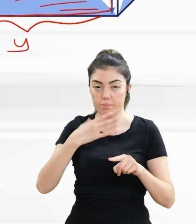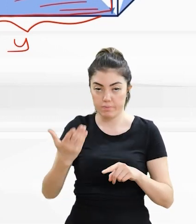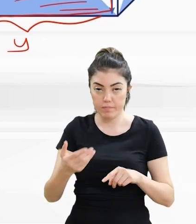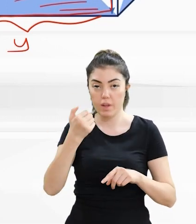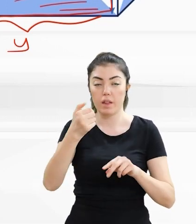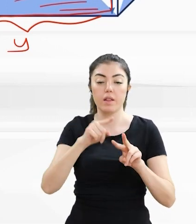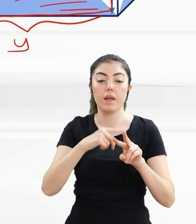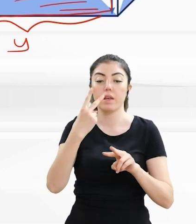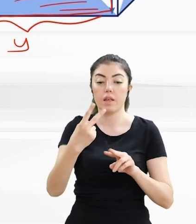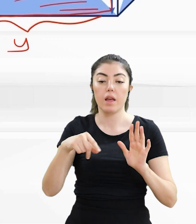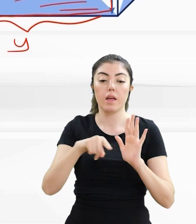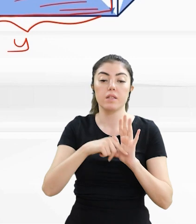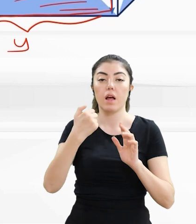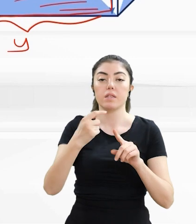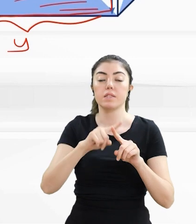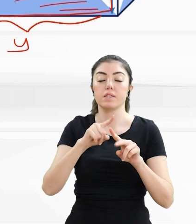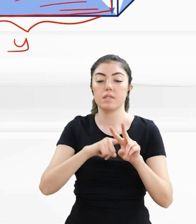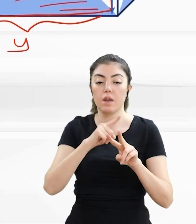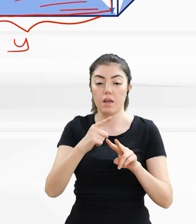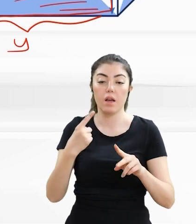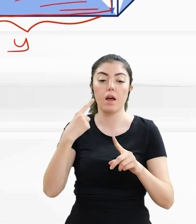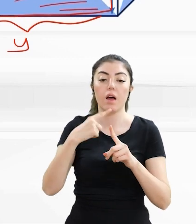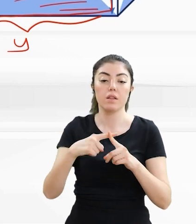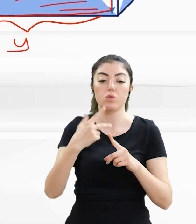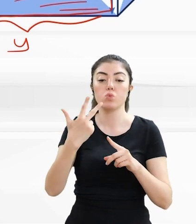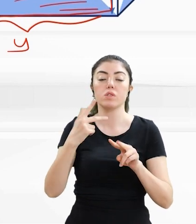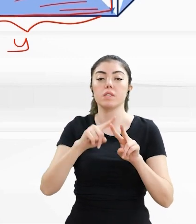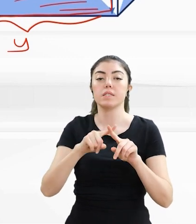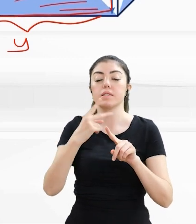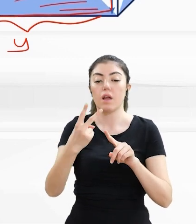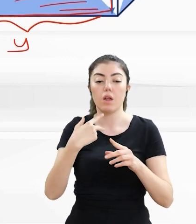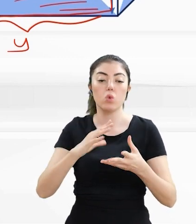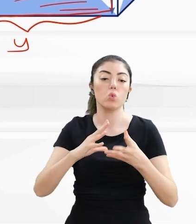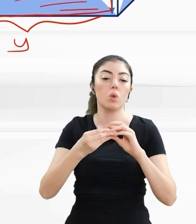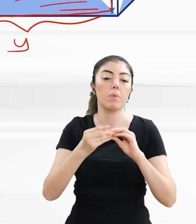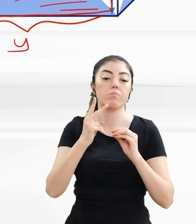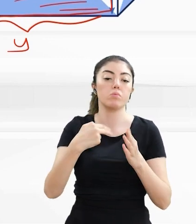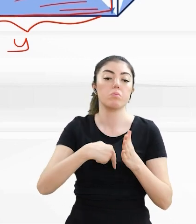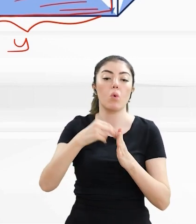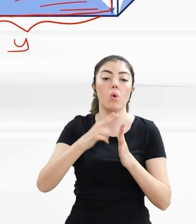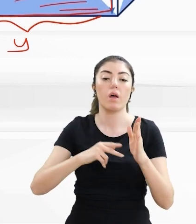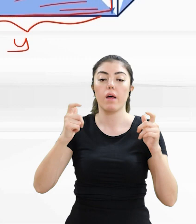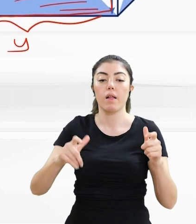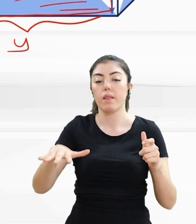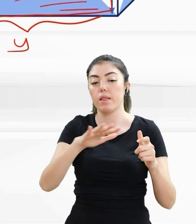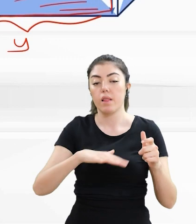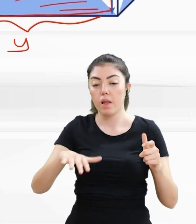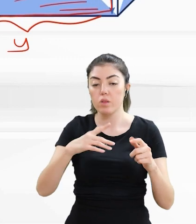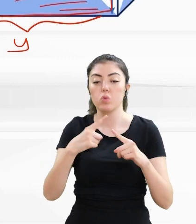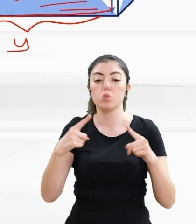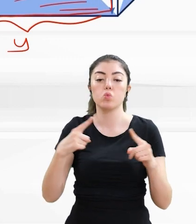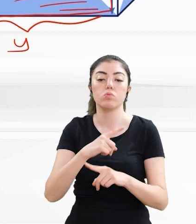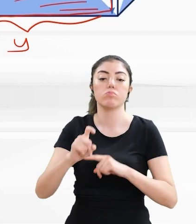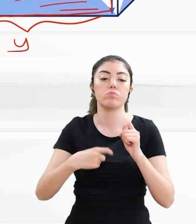6'yı karı -6 eksi artı 3x kare şeklinde de bu toplam boyanan yüzün alanına